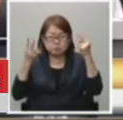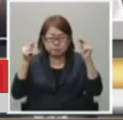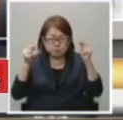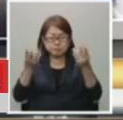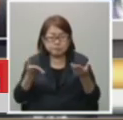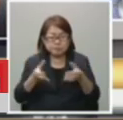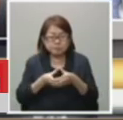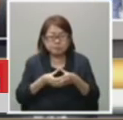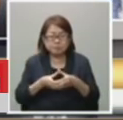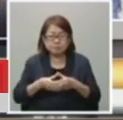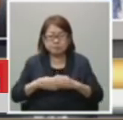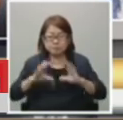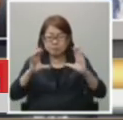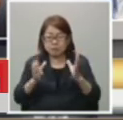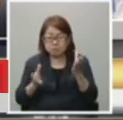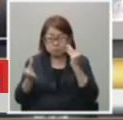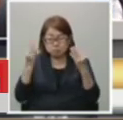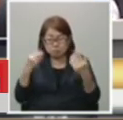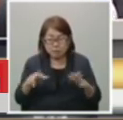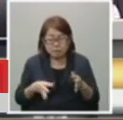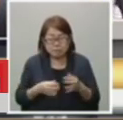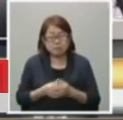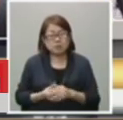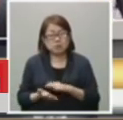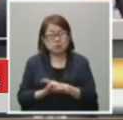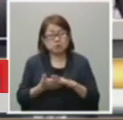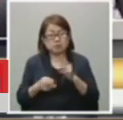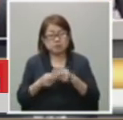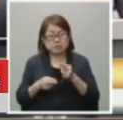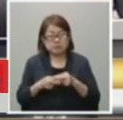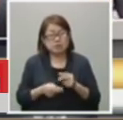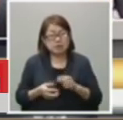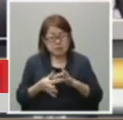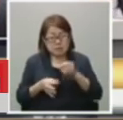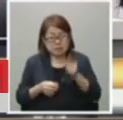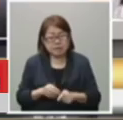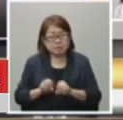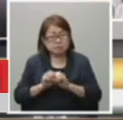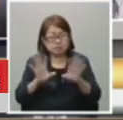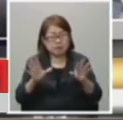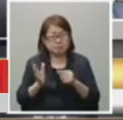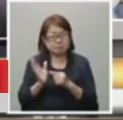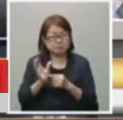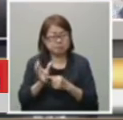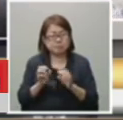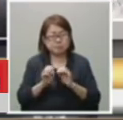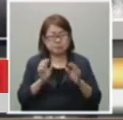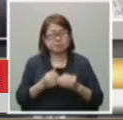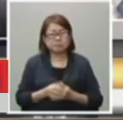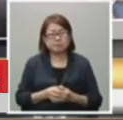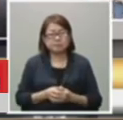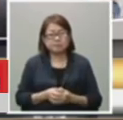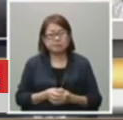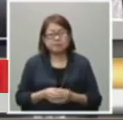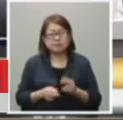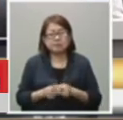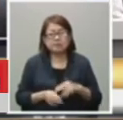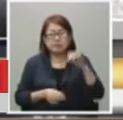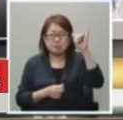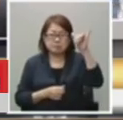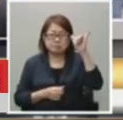คณะรัฐมนตรีได้ฟังไหมครับขออนุญาตเอ่ยนามเขาเป็นเรื่องจริงแล้วก็ปรากฏตามสาธารณะทั่วไปครับพี่แอดคาราบาว